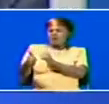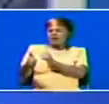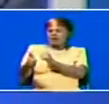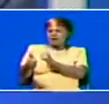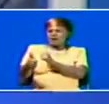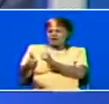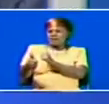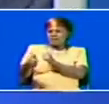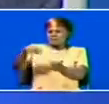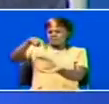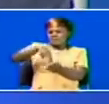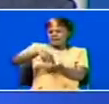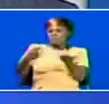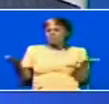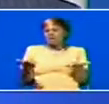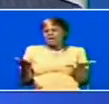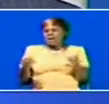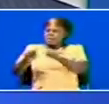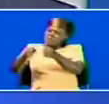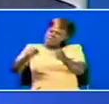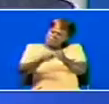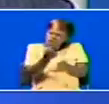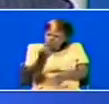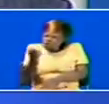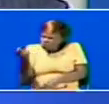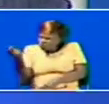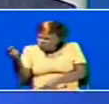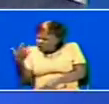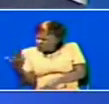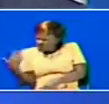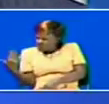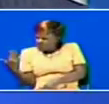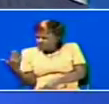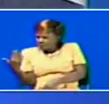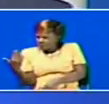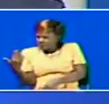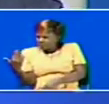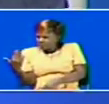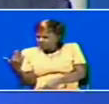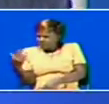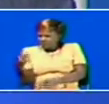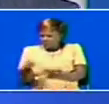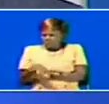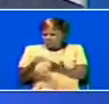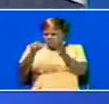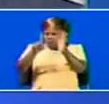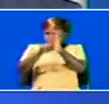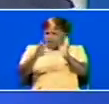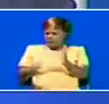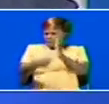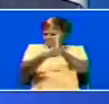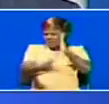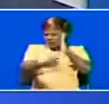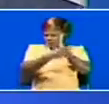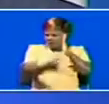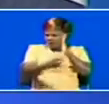alikuwa amesimama wapi. Kwa hivyo ukivuruga mambo madogo madogo kama yale, ukipata mtu hususan wakili ambaye ana uzoefu wa